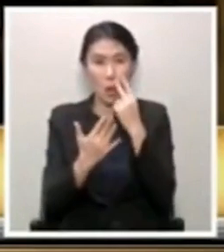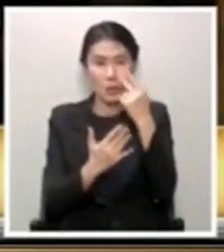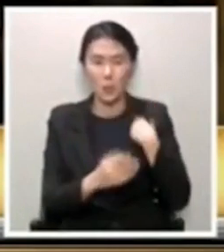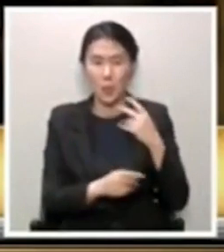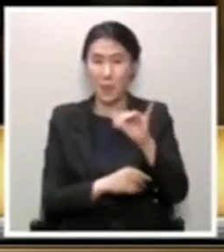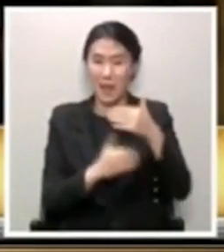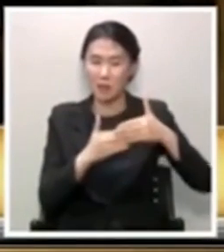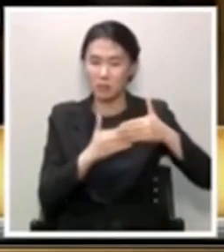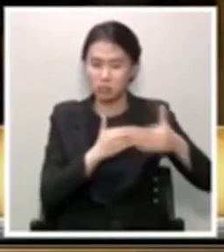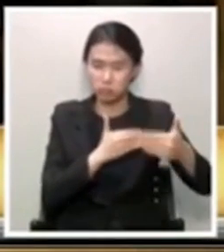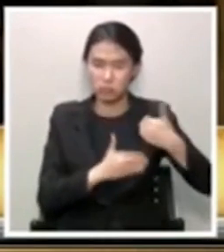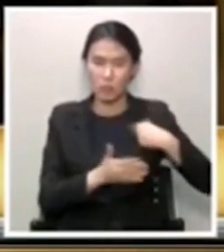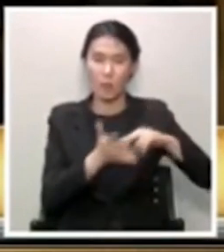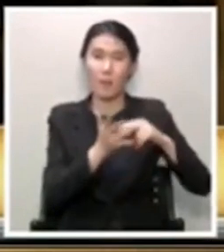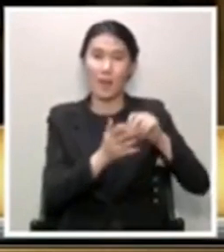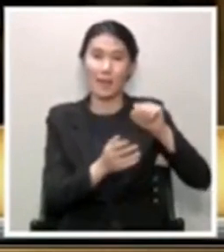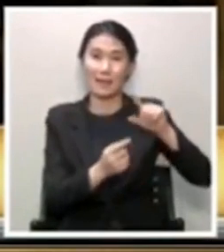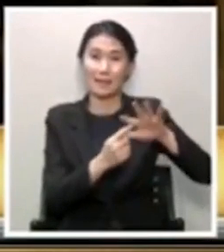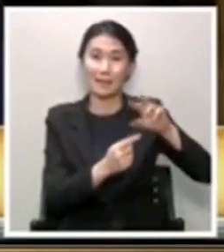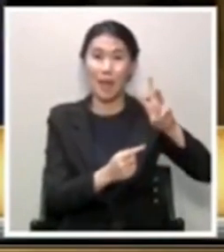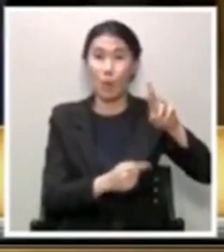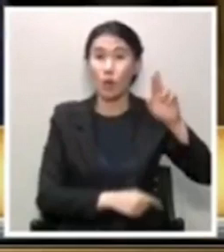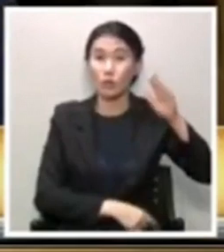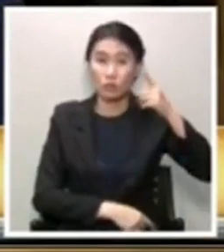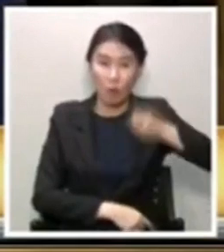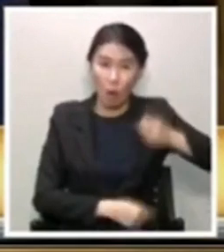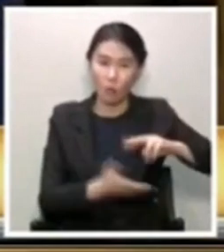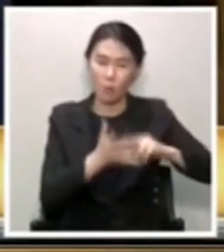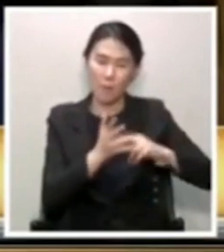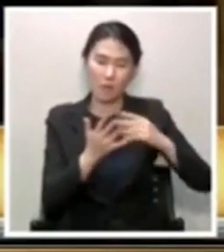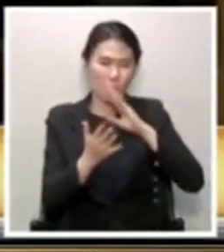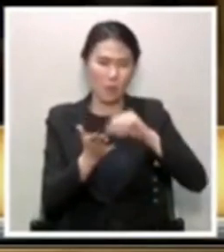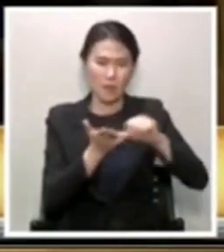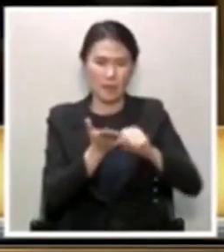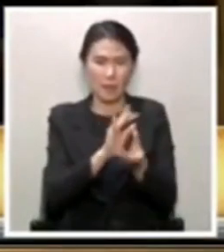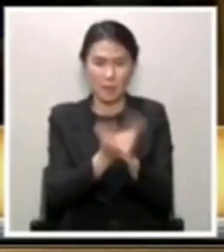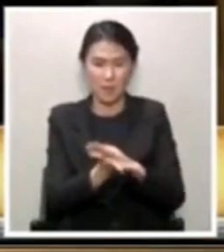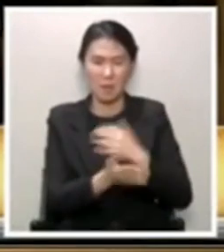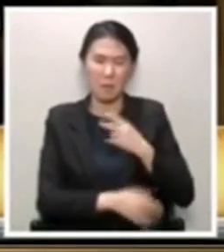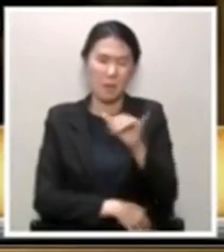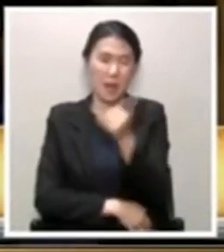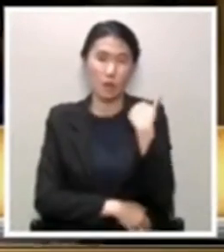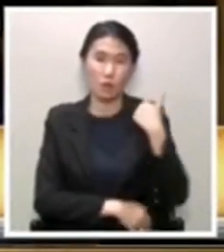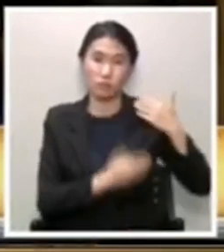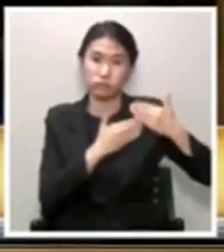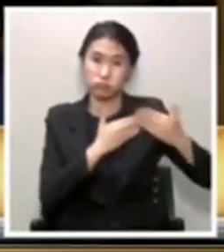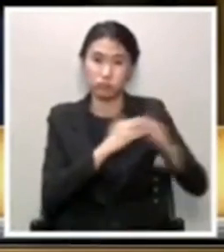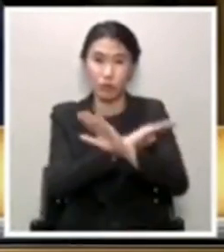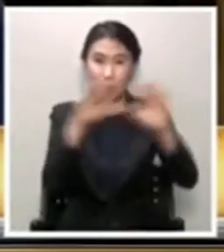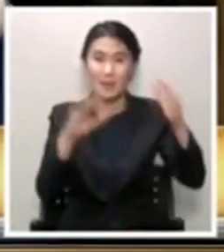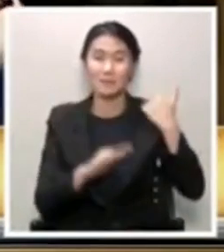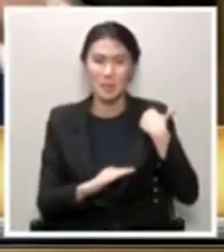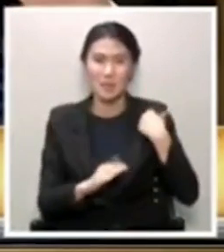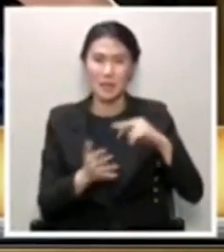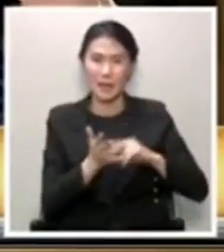รแล้วดังนั้นเมื่อมันใช้แค่ระยะเวลาไม่นานจึงไม่มีความจำเป็นต้องแก้อีกไม่นานมันต้องยกเลิกอยู่แล้วรัฐธรรมนูญชั่วคราวของไทย